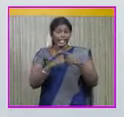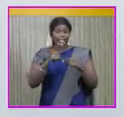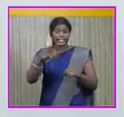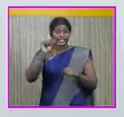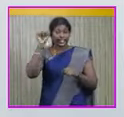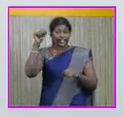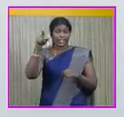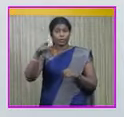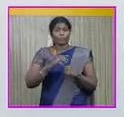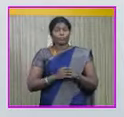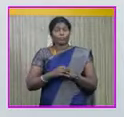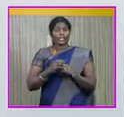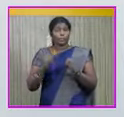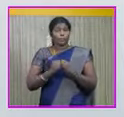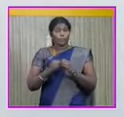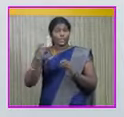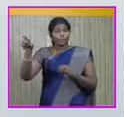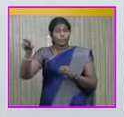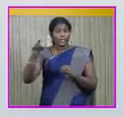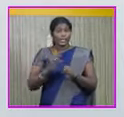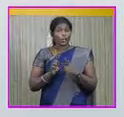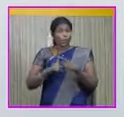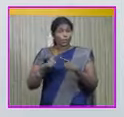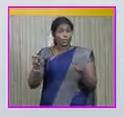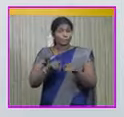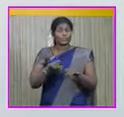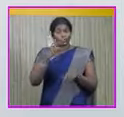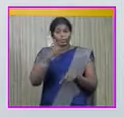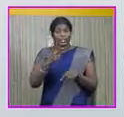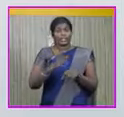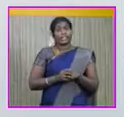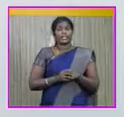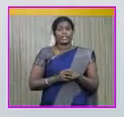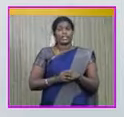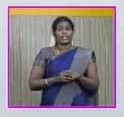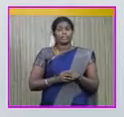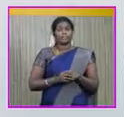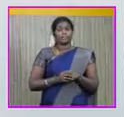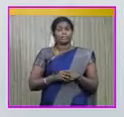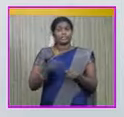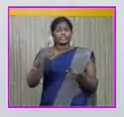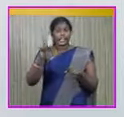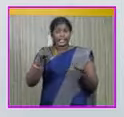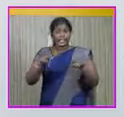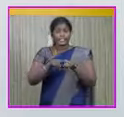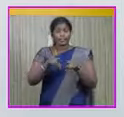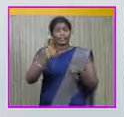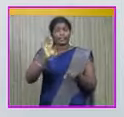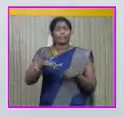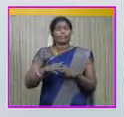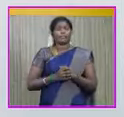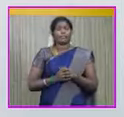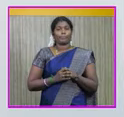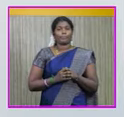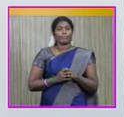கோணமும் புள்ளி பியில் அமையும் இந்த எக்ஸ் டிகிரி கோணமும் மிகச்சரியாக இருக்கிறது, சமமாக இருக்கிறது.